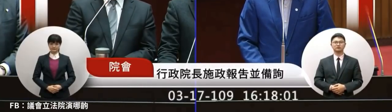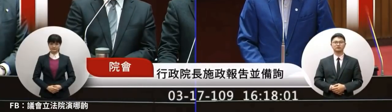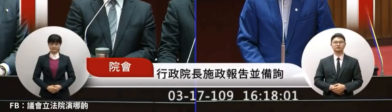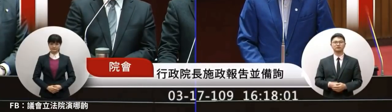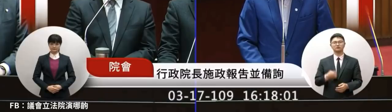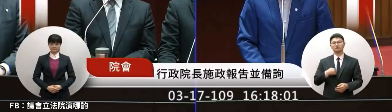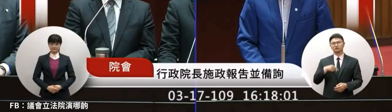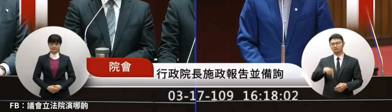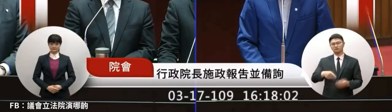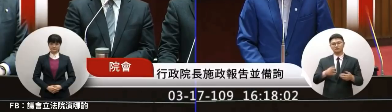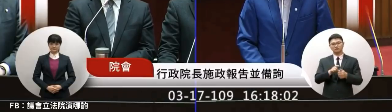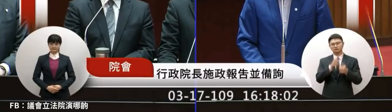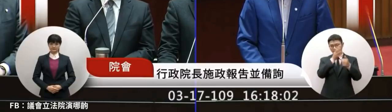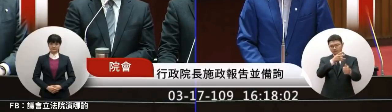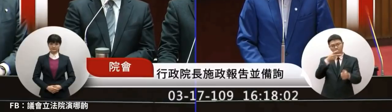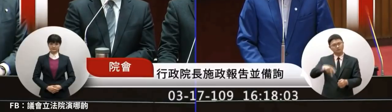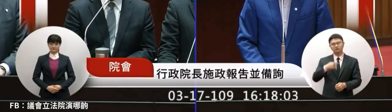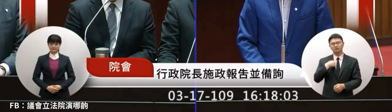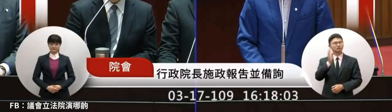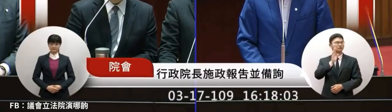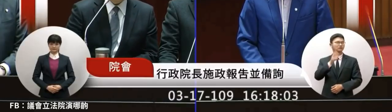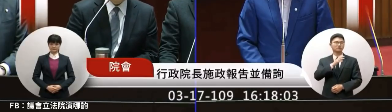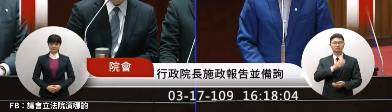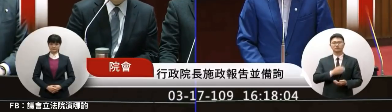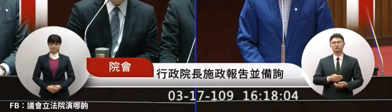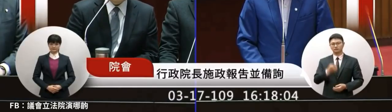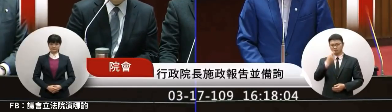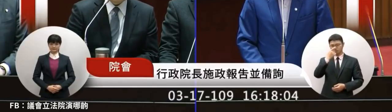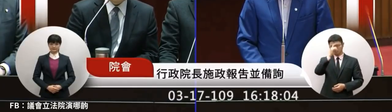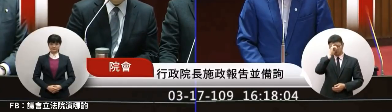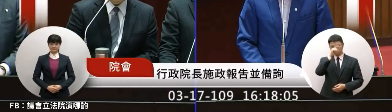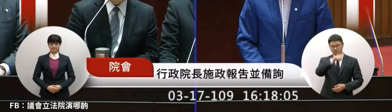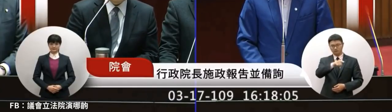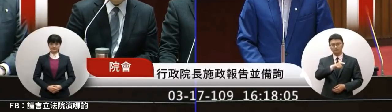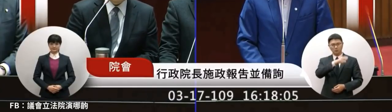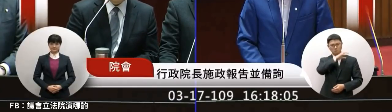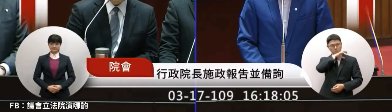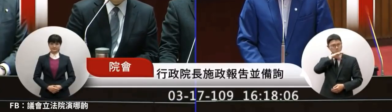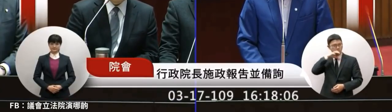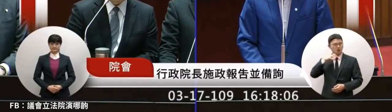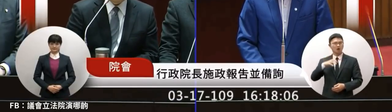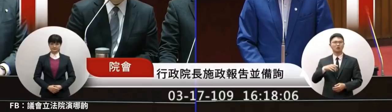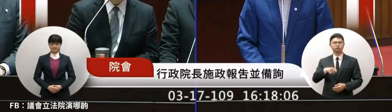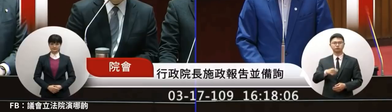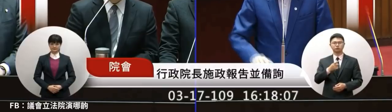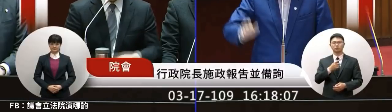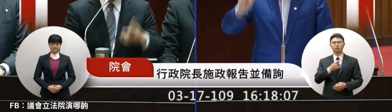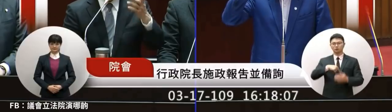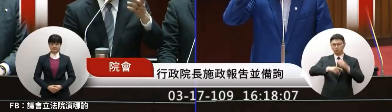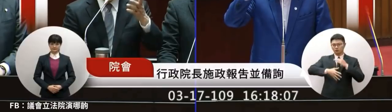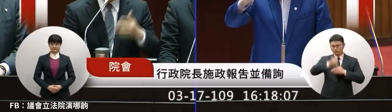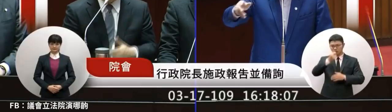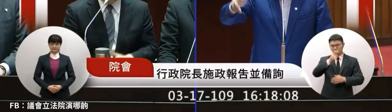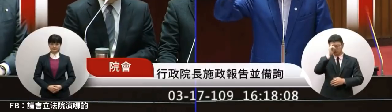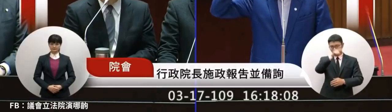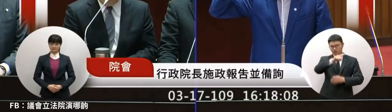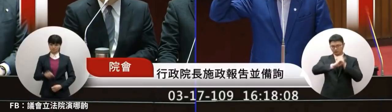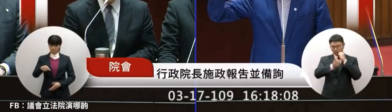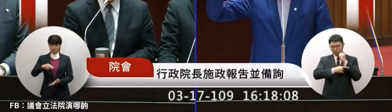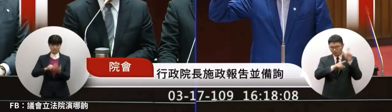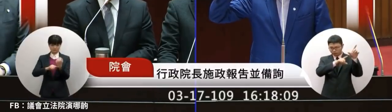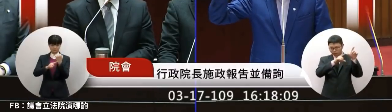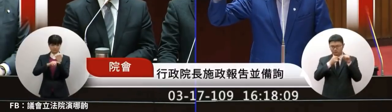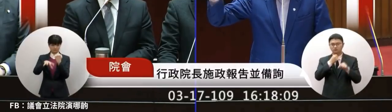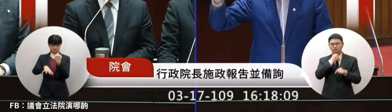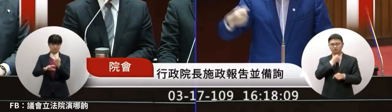不再问你这个问题了，院长。希望你不要做一个独裁的院长，还是要守法了。 我所贵院通过的话，